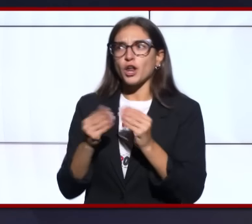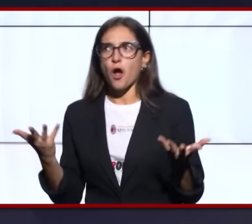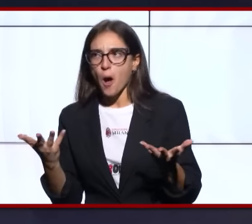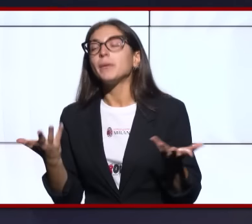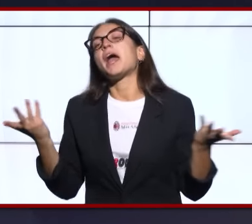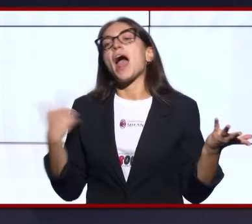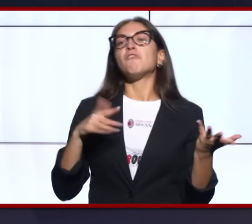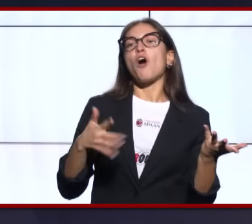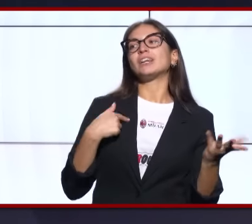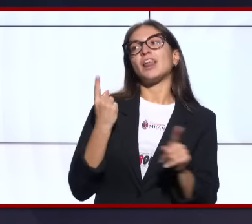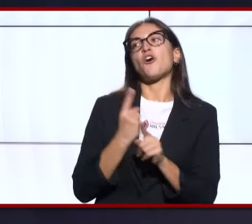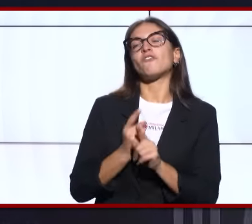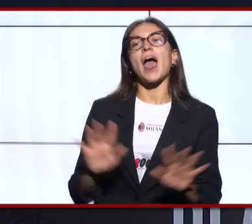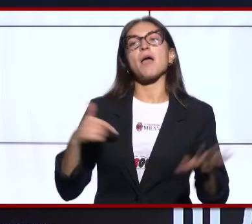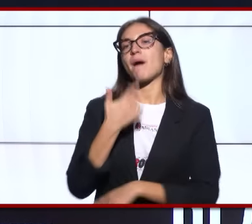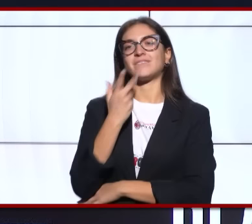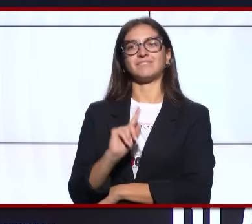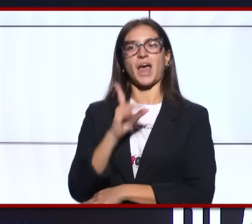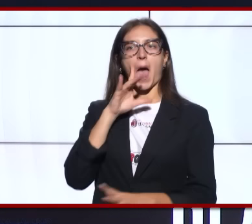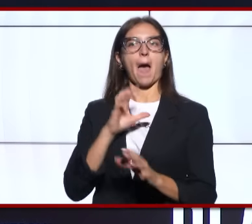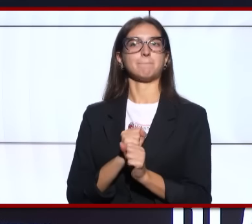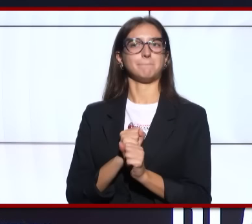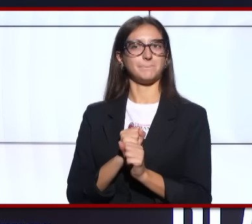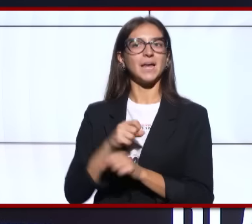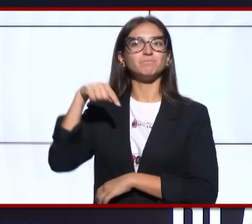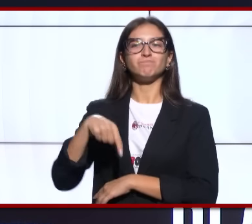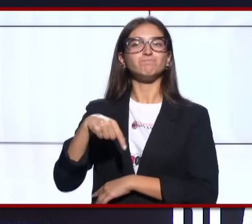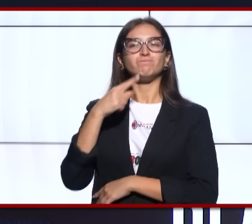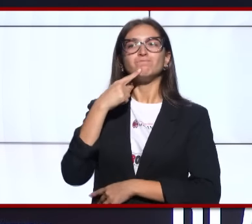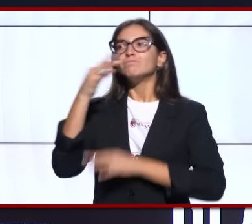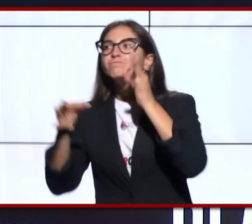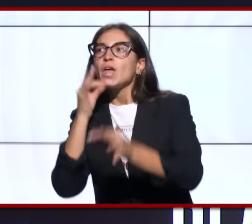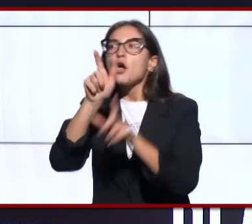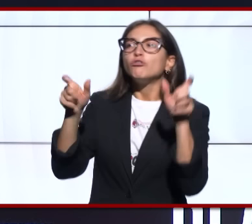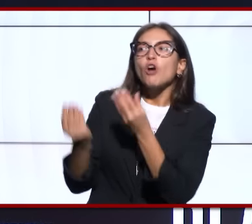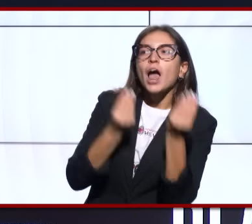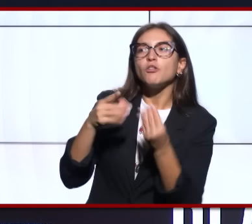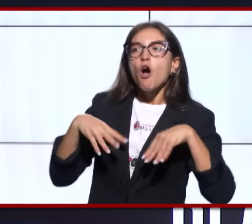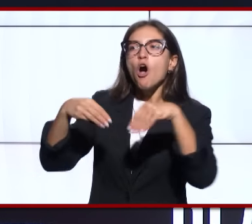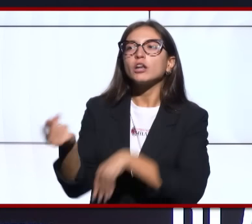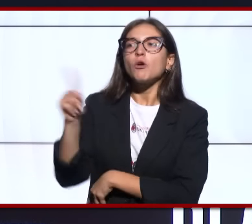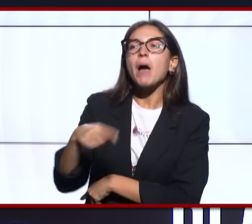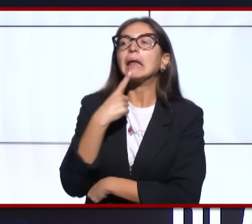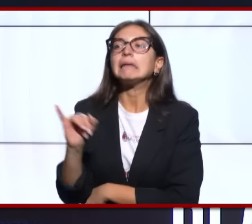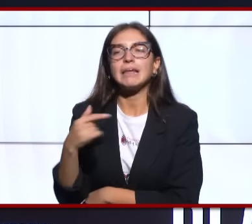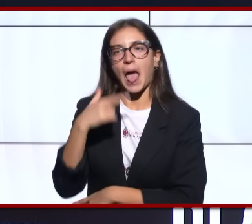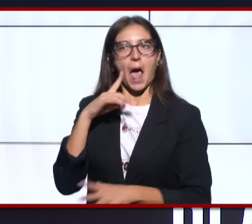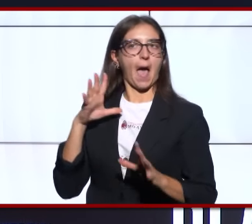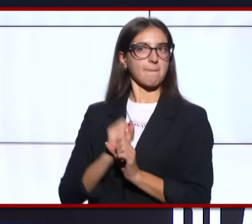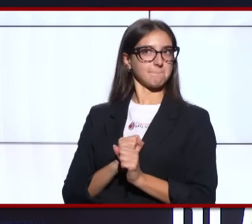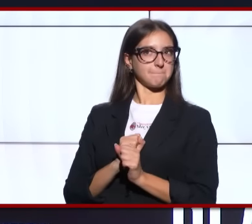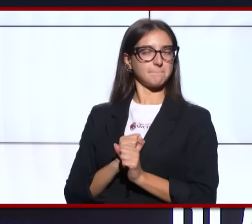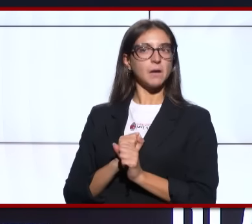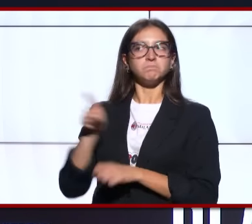voglio oggi non parlerò di nessuno che Giocherà domani io Io capisco la curiosità di Lion